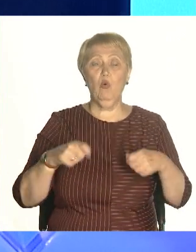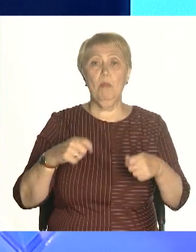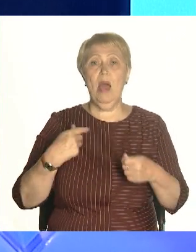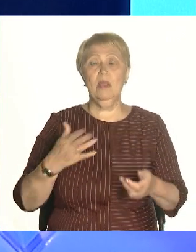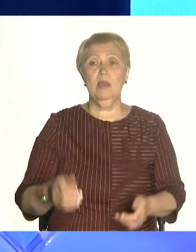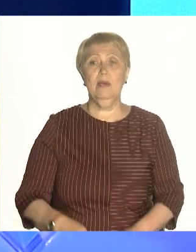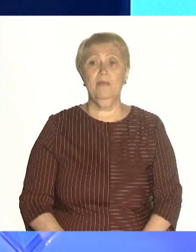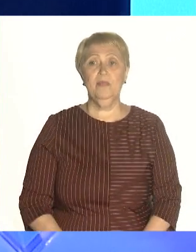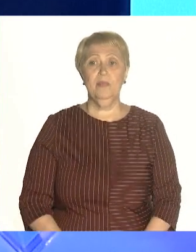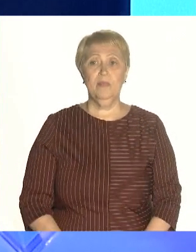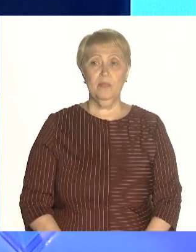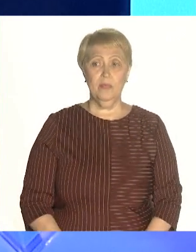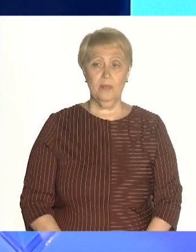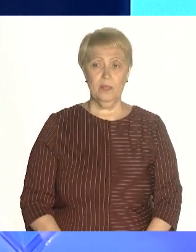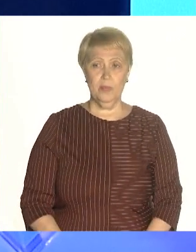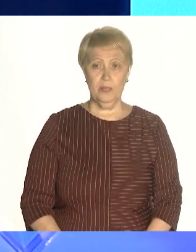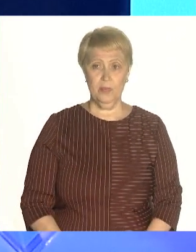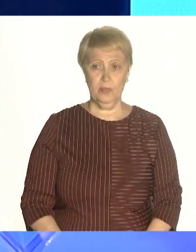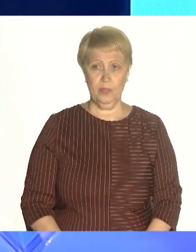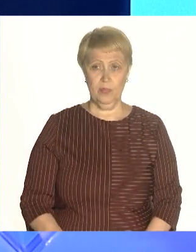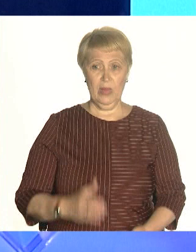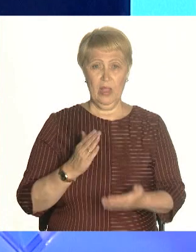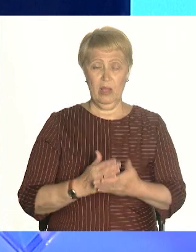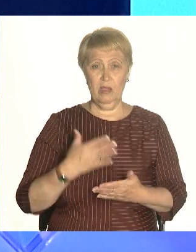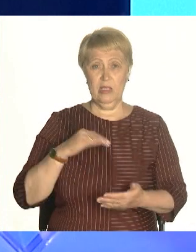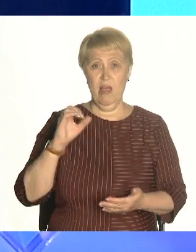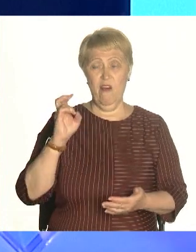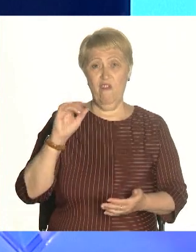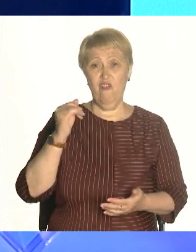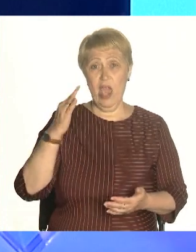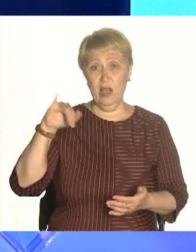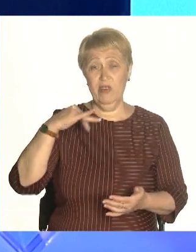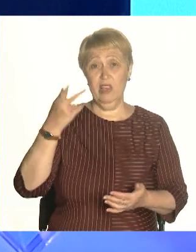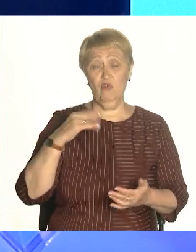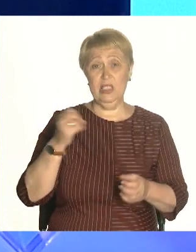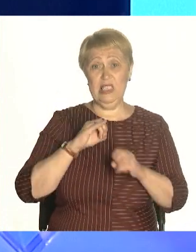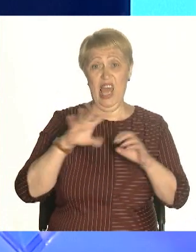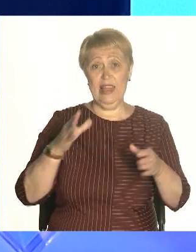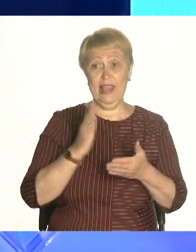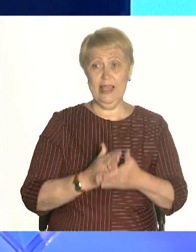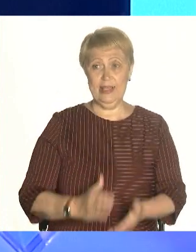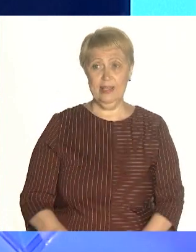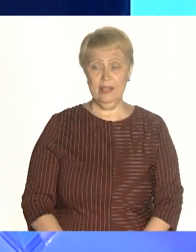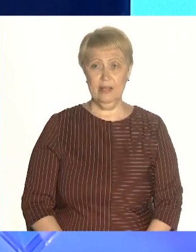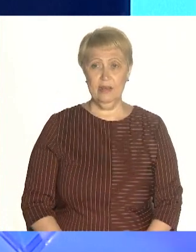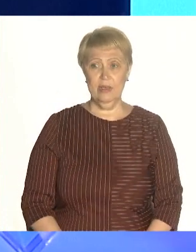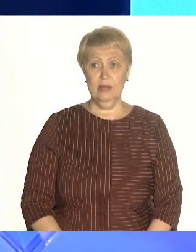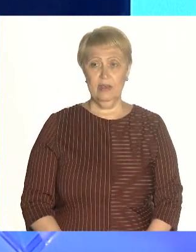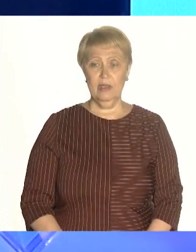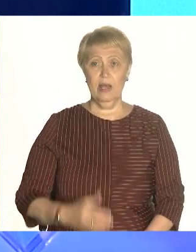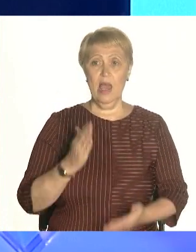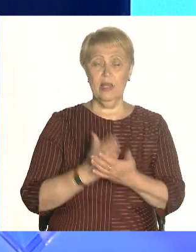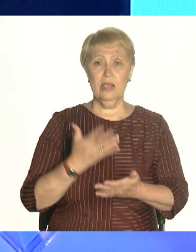не изжили себя по-прежнему так называемые фейковые сайты. То есть есть сайты,